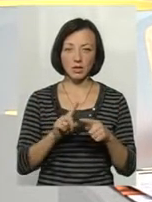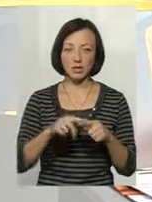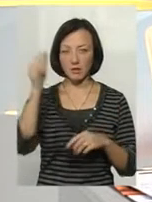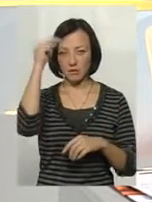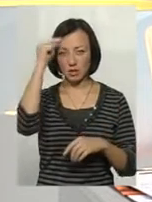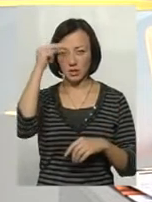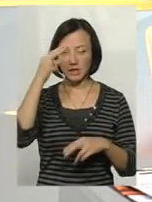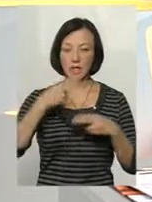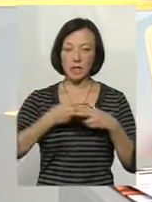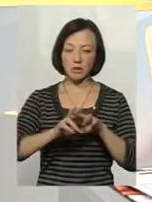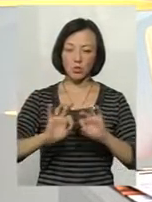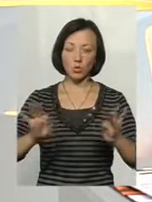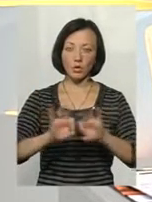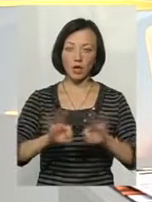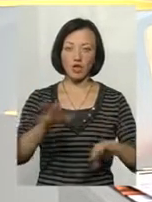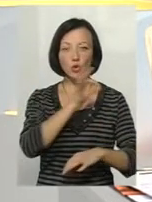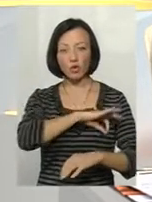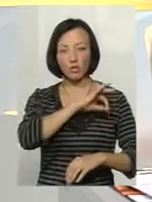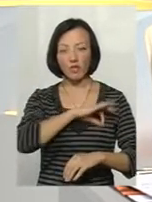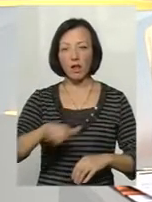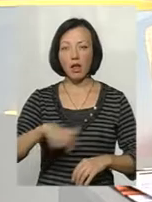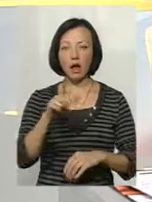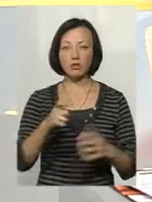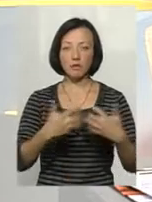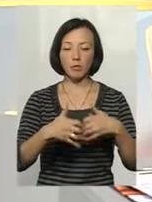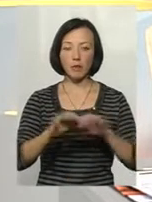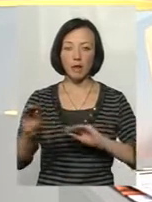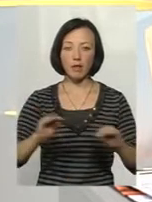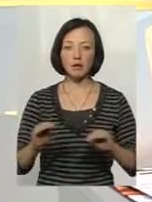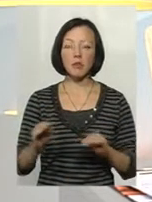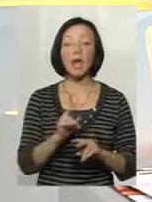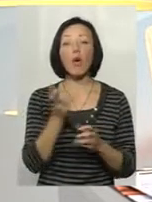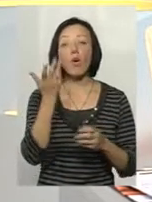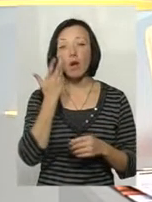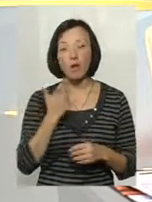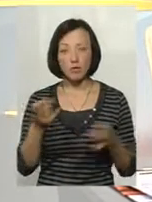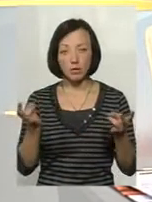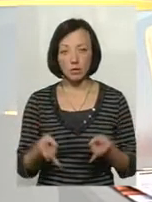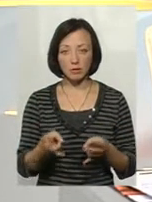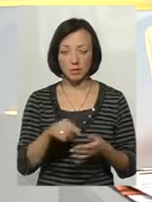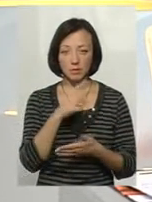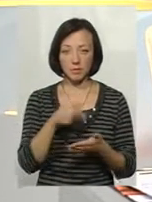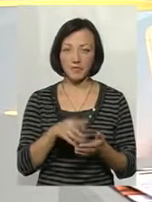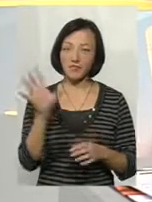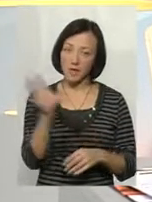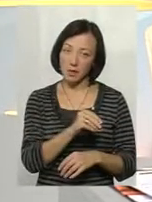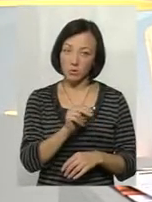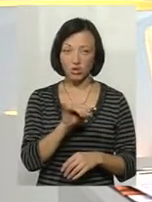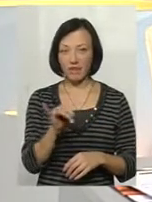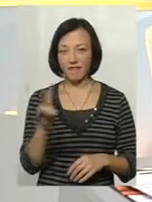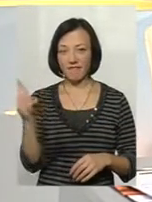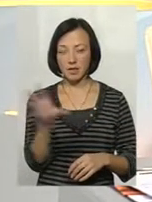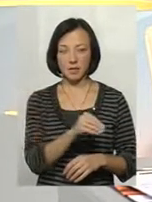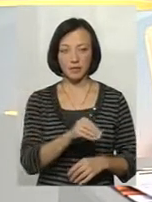навчання, інструктаж з користування газовими приладами? І коли він потрібен? Всім чи не всім?